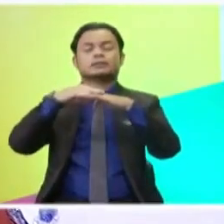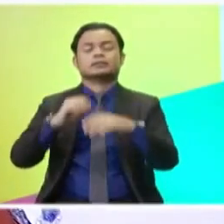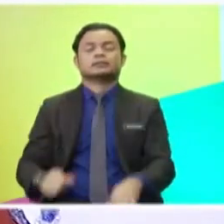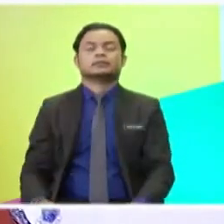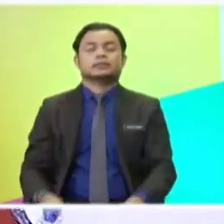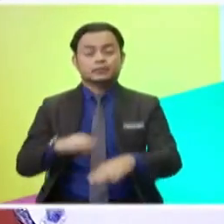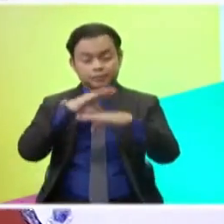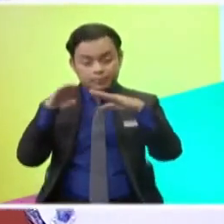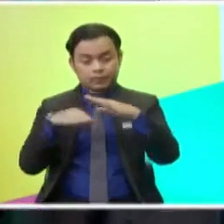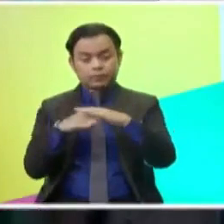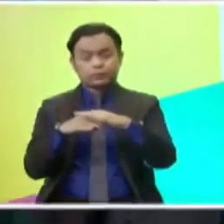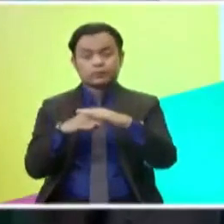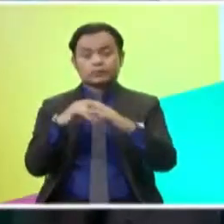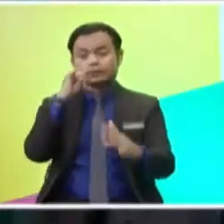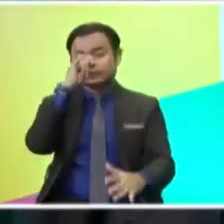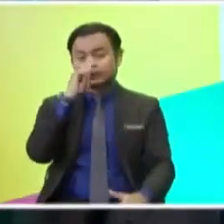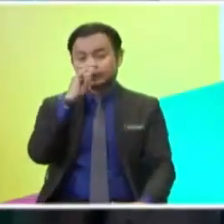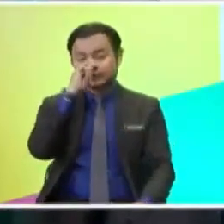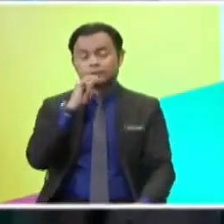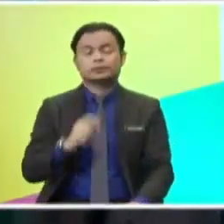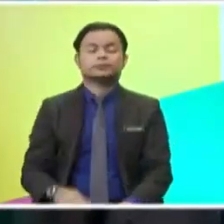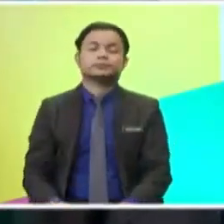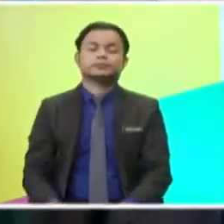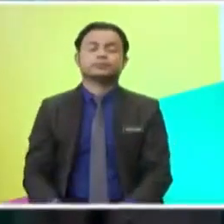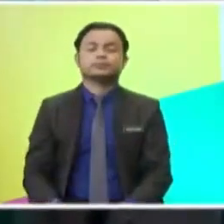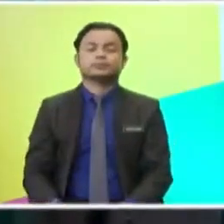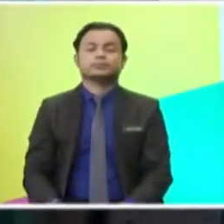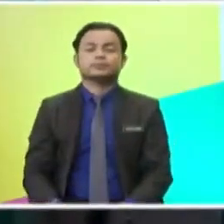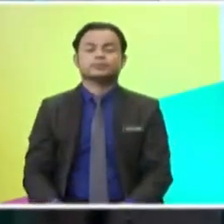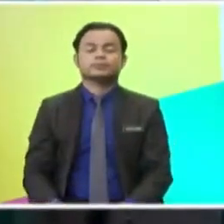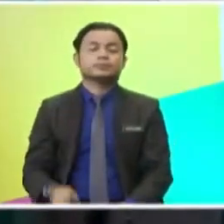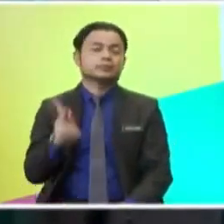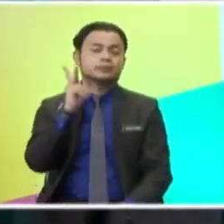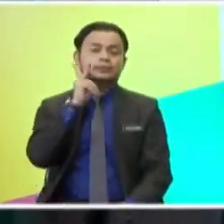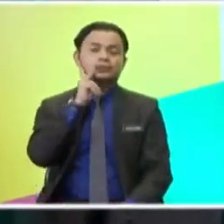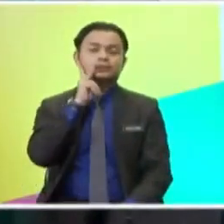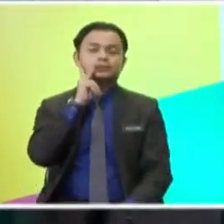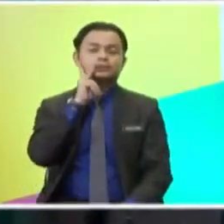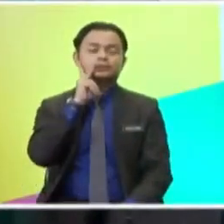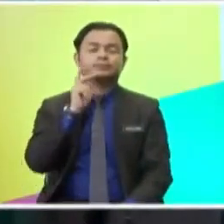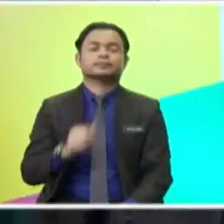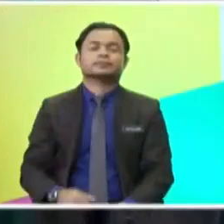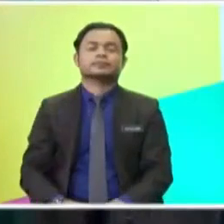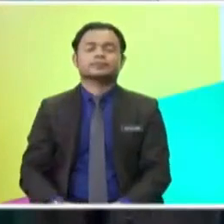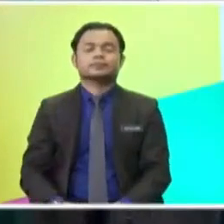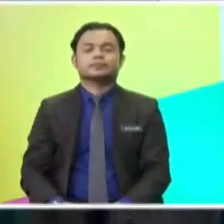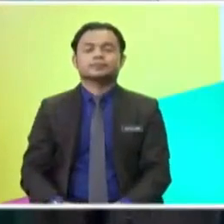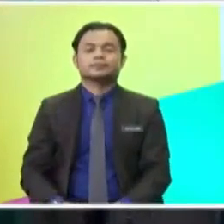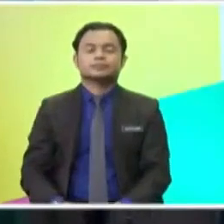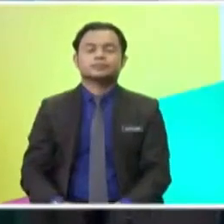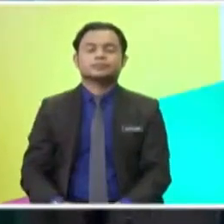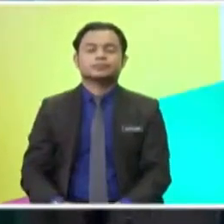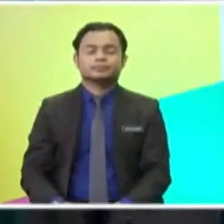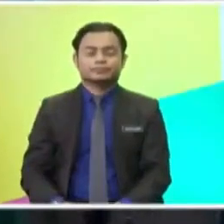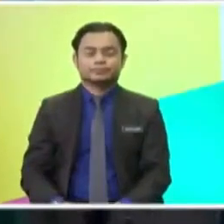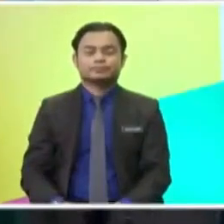kiri. Seterusnya. Sebelah kiri ya, sebelah kiri di atas. Okey, seterusnya. Negeri Kedah ya. Okey, Kedah. Okey,